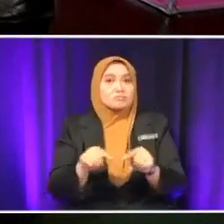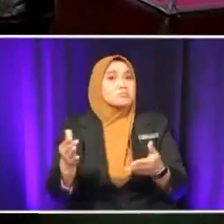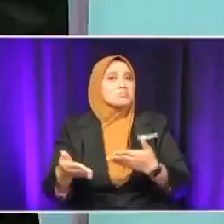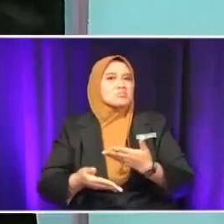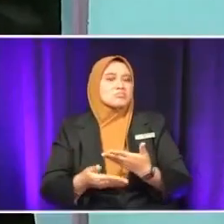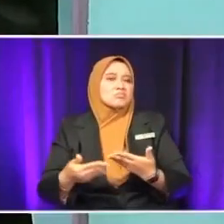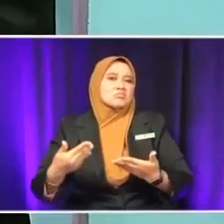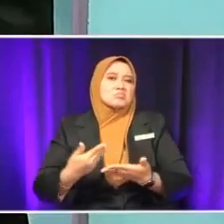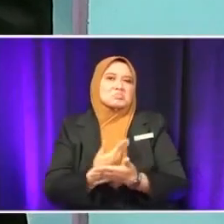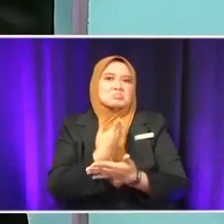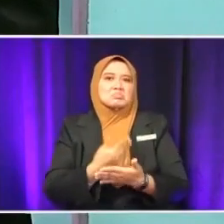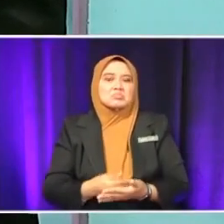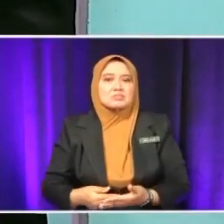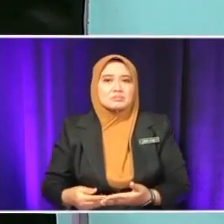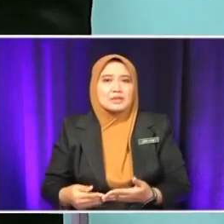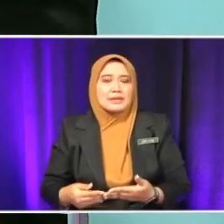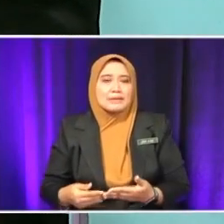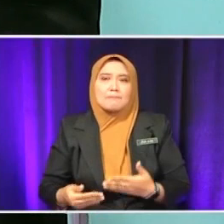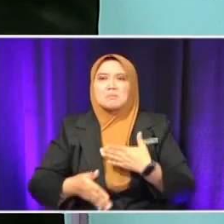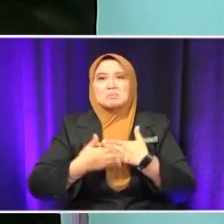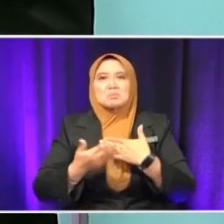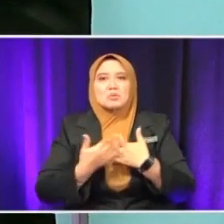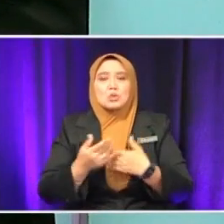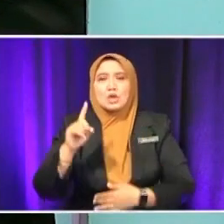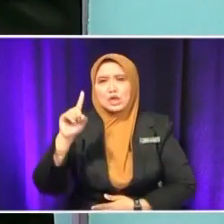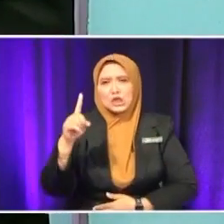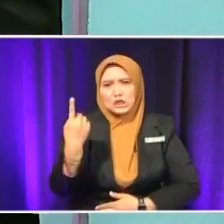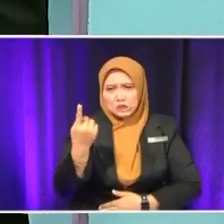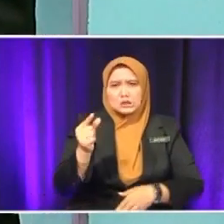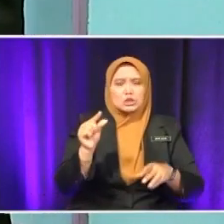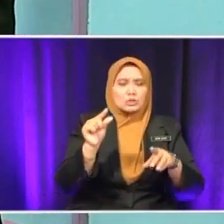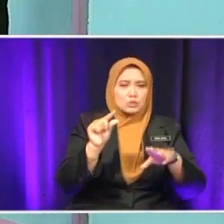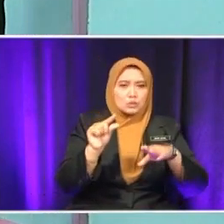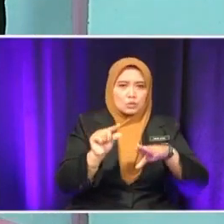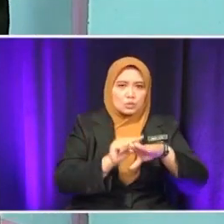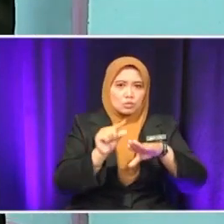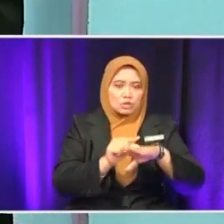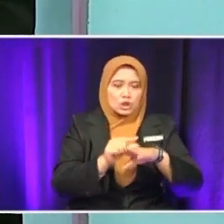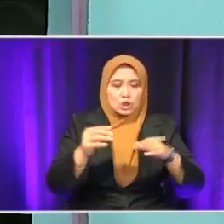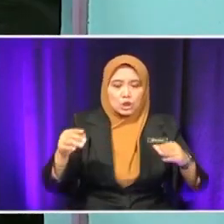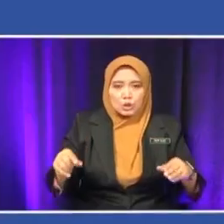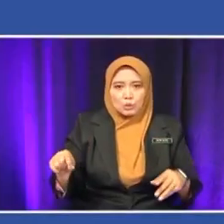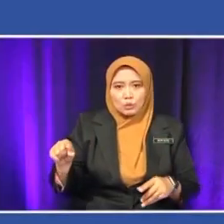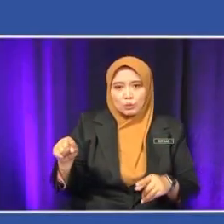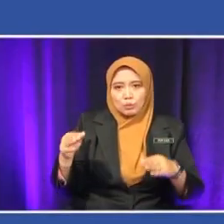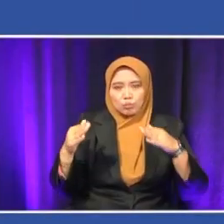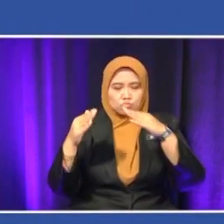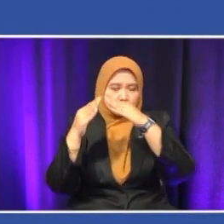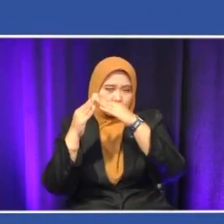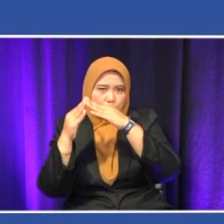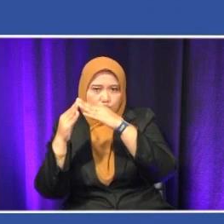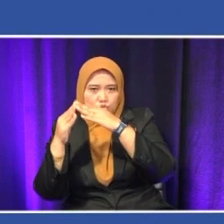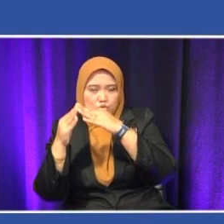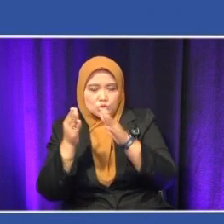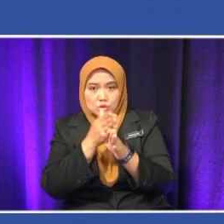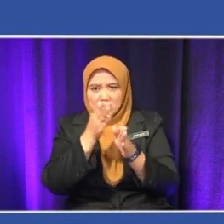ialah graf yang hanya menggunakan bucu dan tepi sahaja, tiada berbilang tepi